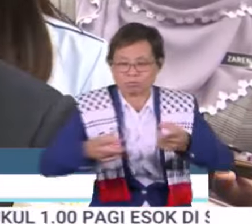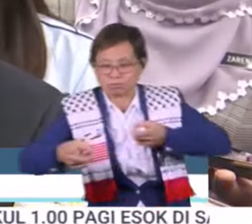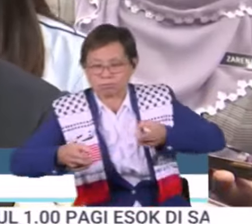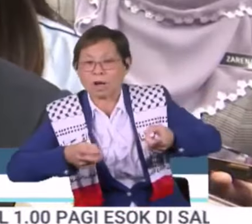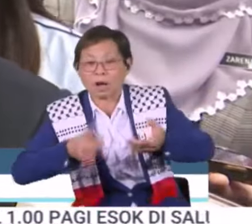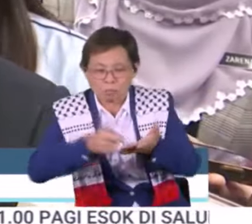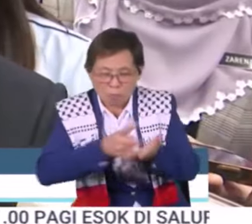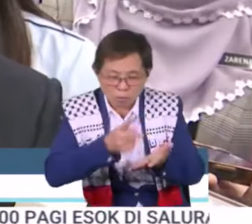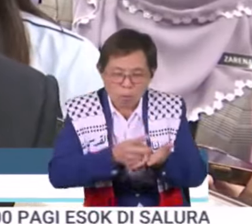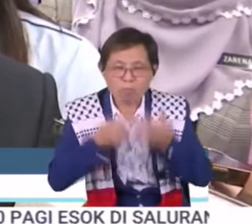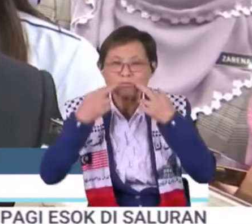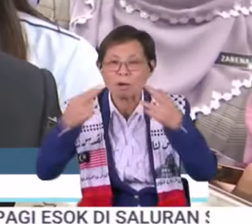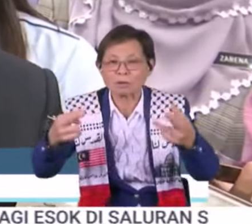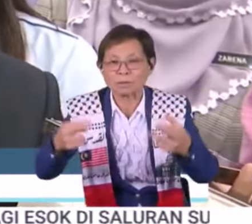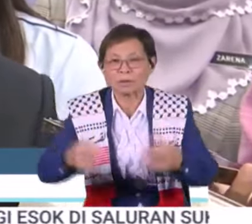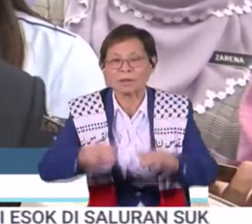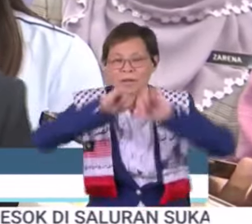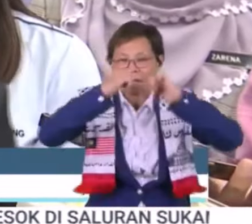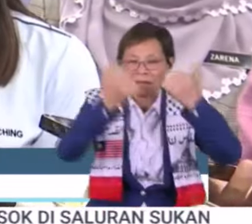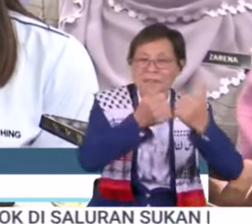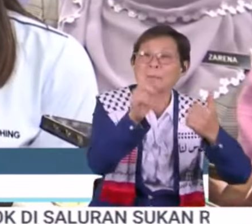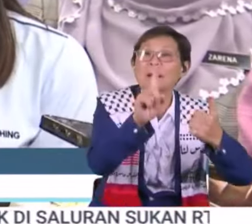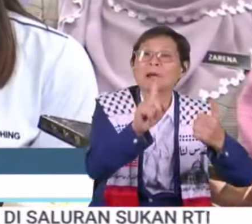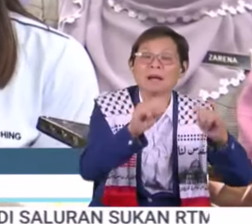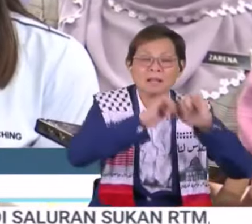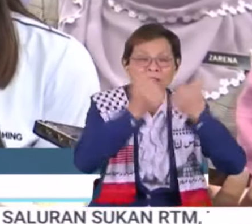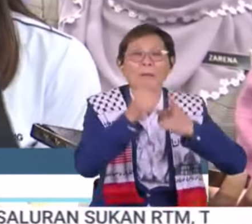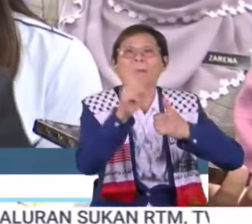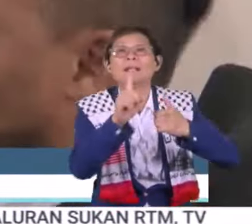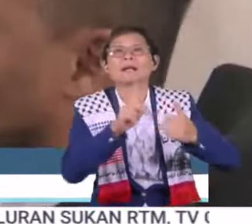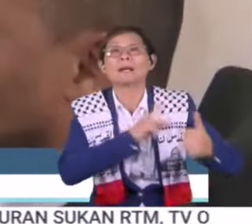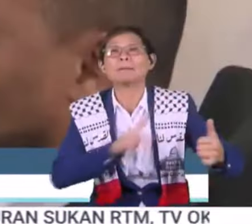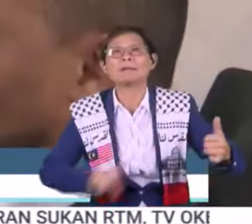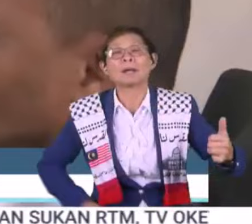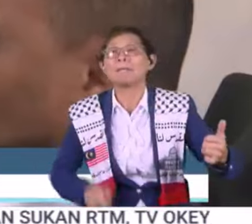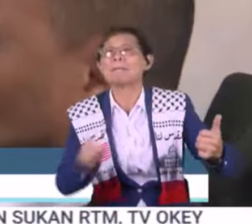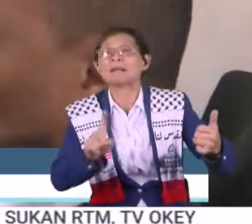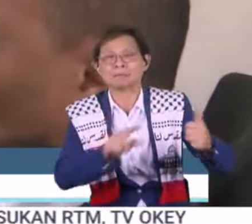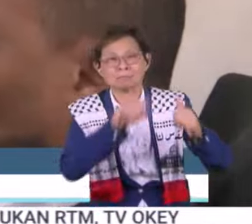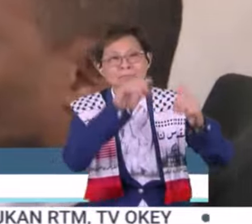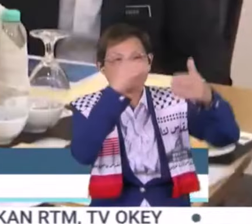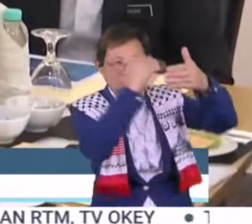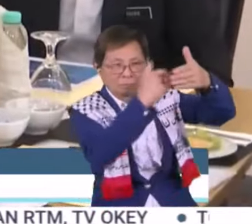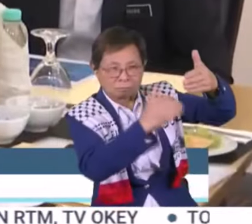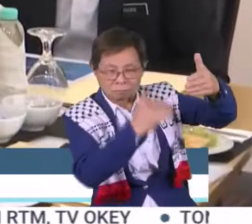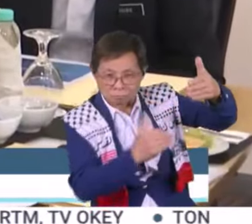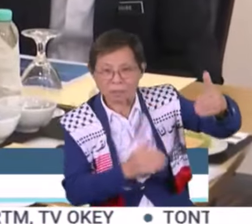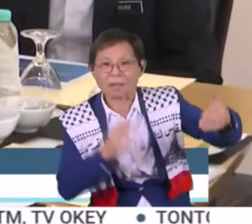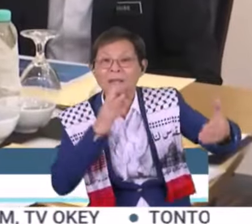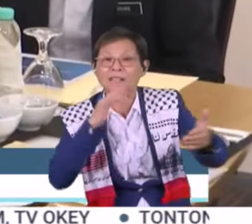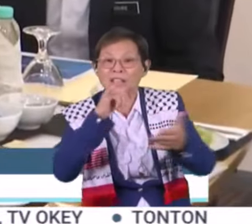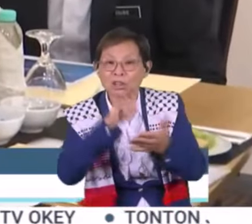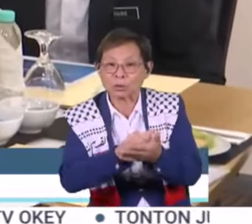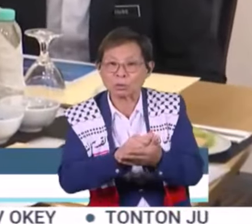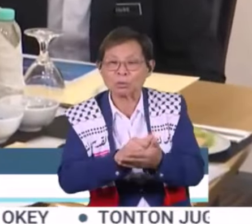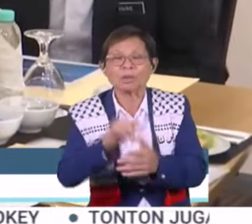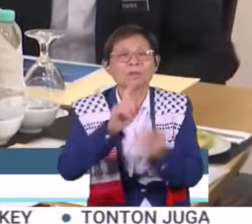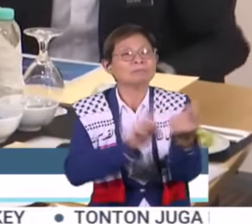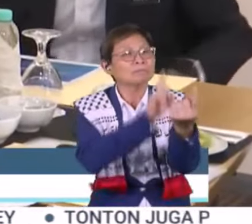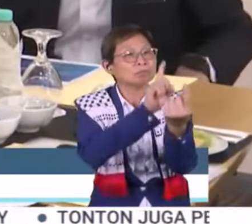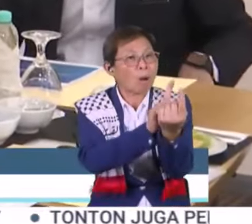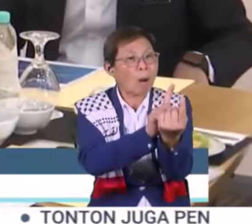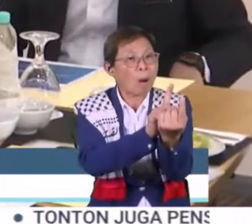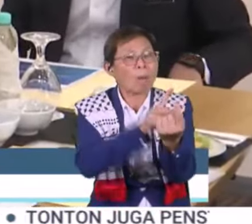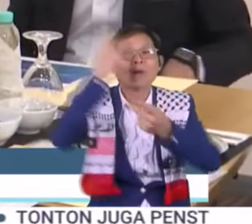direktori rasmi agensi mana berada di bawah kementerian mana. Beliau berkata demikian ketika